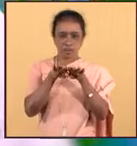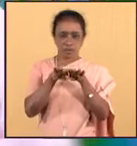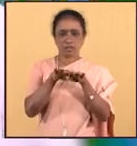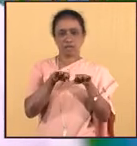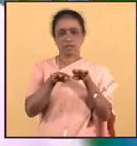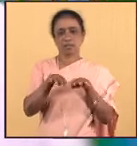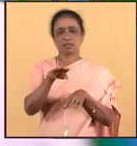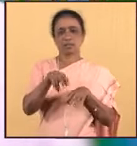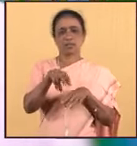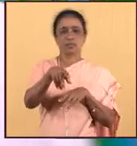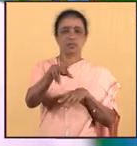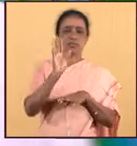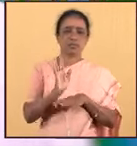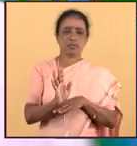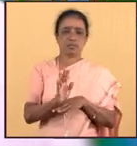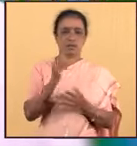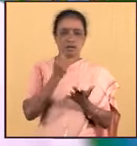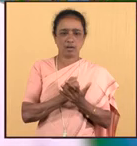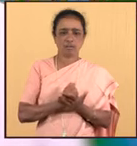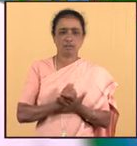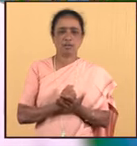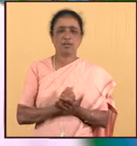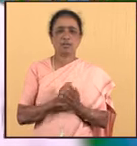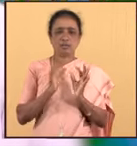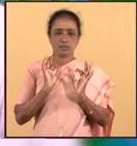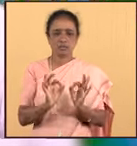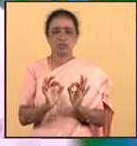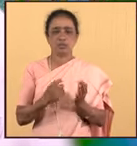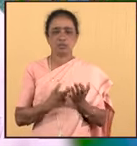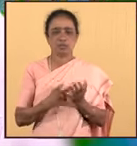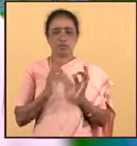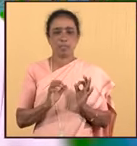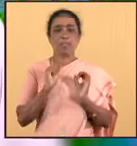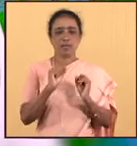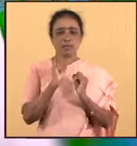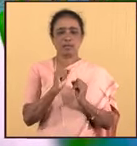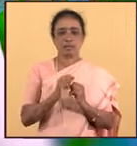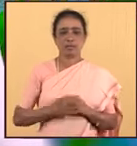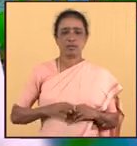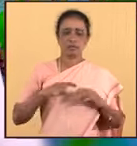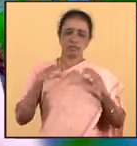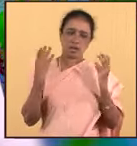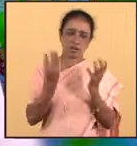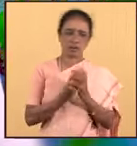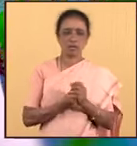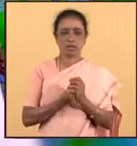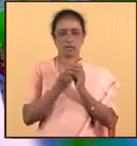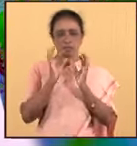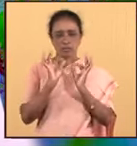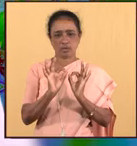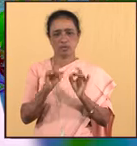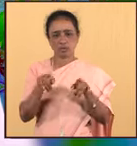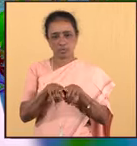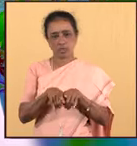சமயங்களையும் சமமாக நடத்த வேண்டும் என்பது அடிப்படையில் சமய சார்பின்மையின் கோட்பாடாக தோன்றியது. அப்படின்னா என்ன அப்படின்னா,